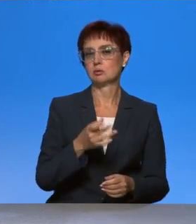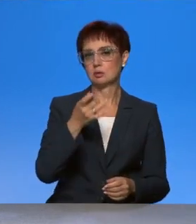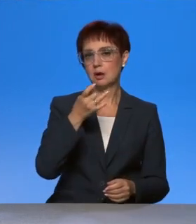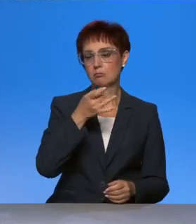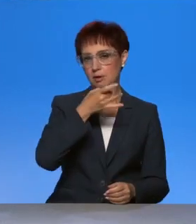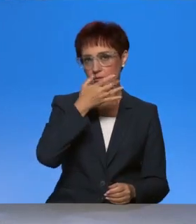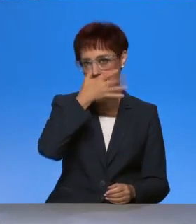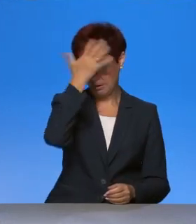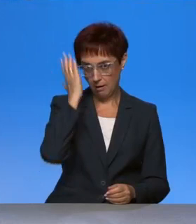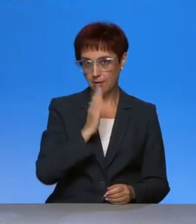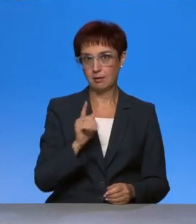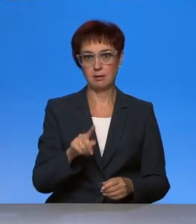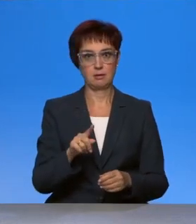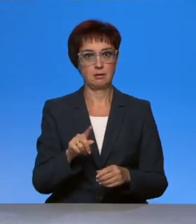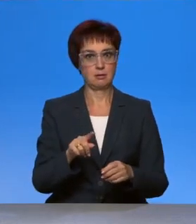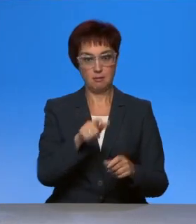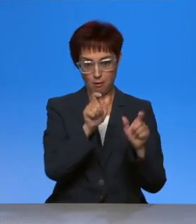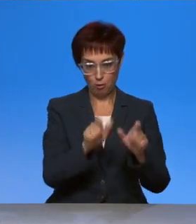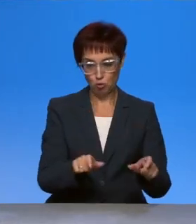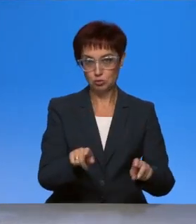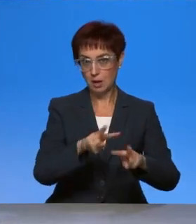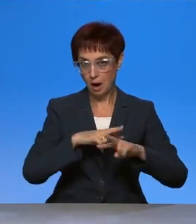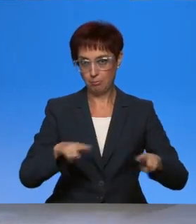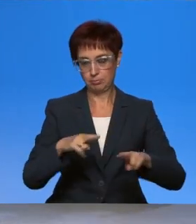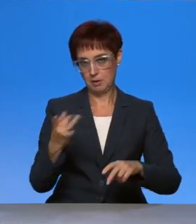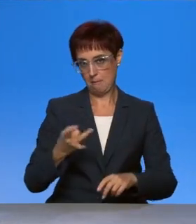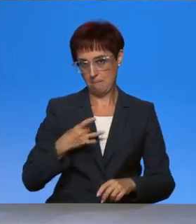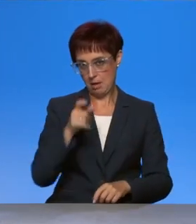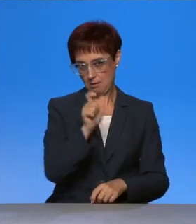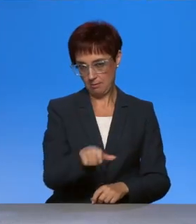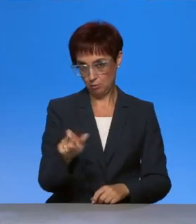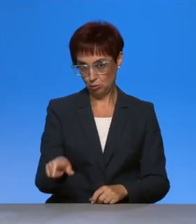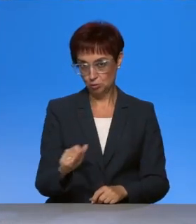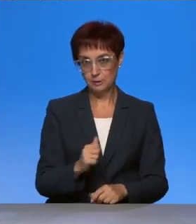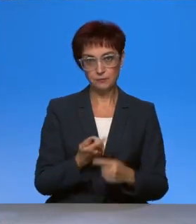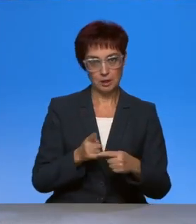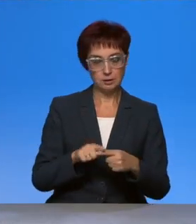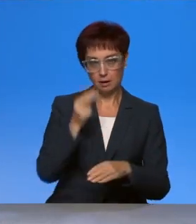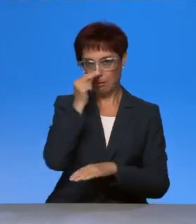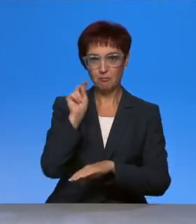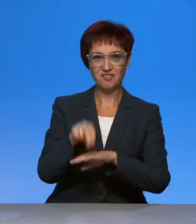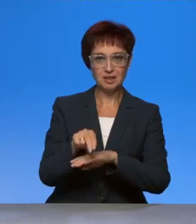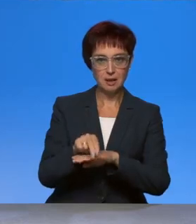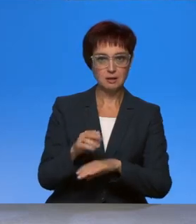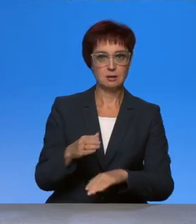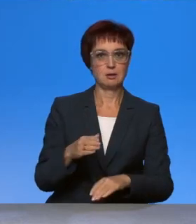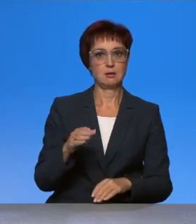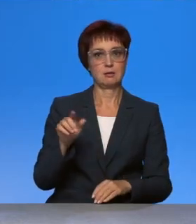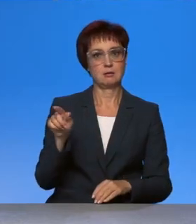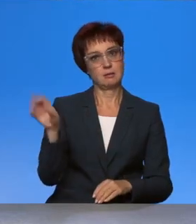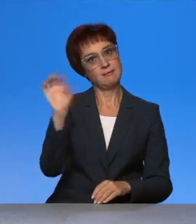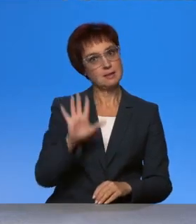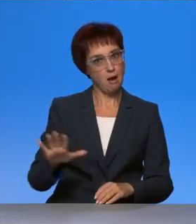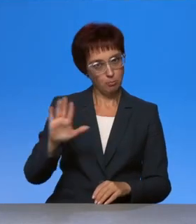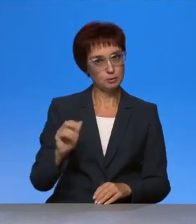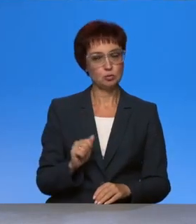и мы. Это еще и обвинение в сторону конечно, Запада. Конечно. Пусть и завуалированное, но, в общем-то, что вы эксплуатируете, простите, таких же